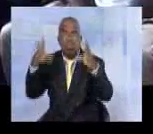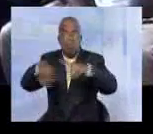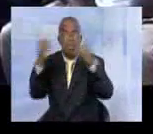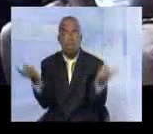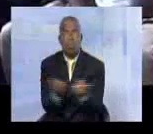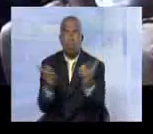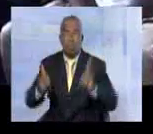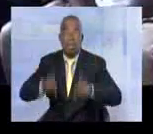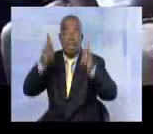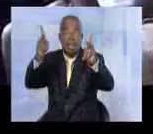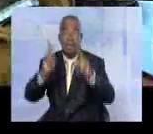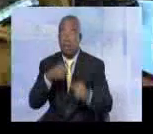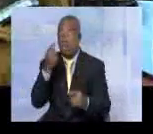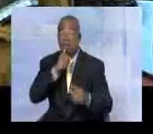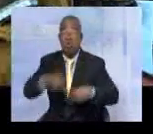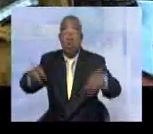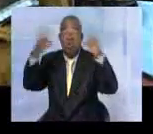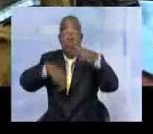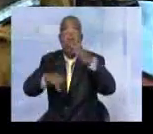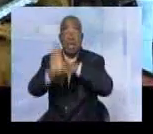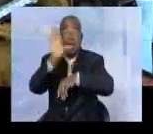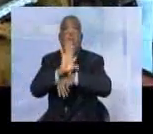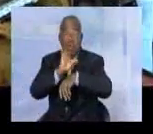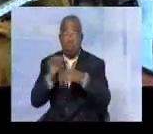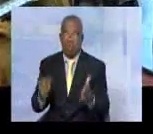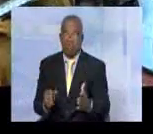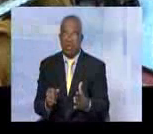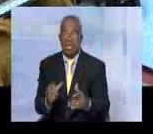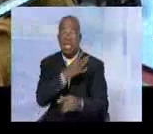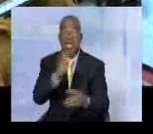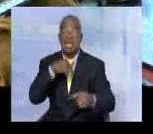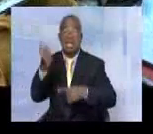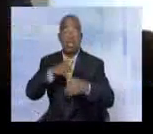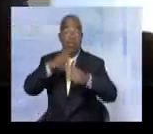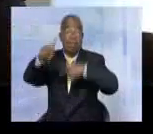lieux de la forêt du Mont Péco livre ses secrets. Nous avons enregistré